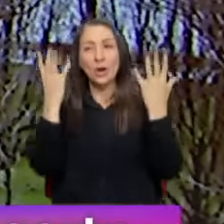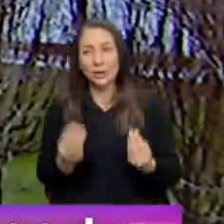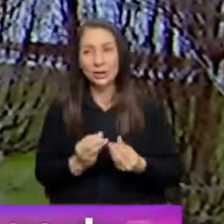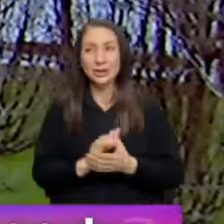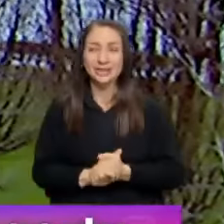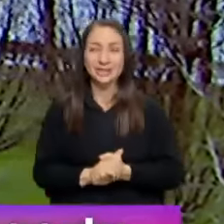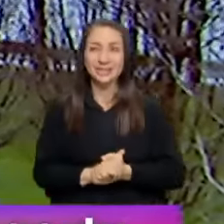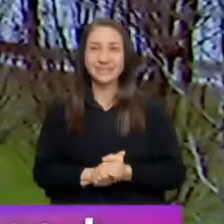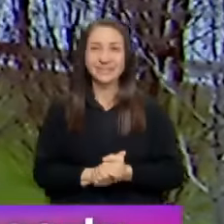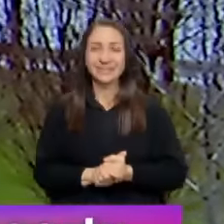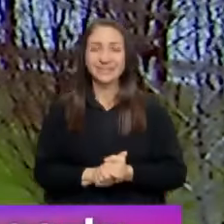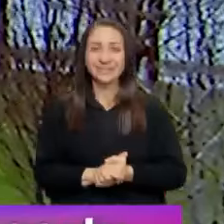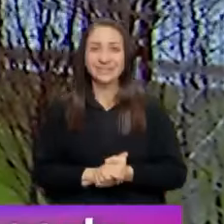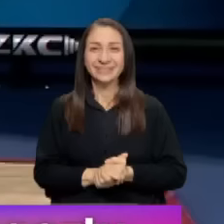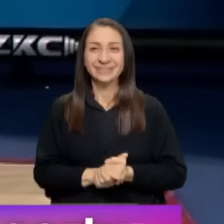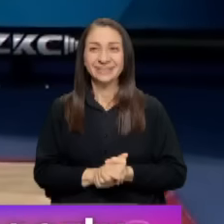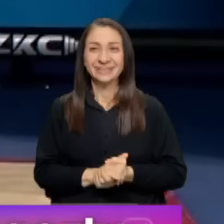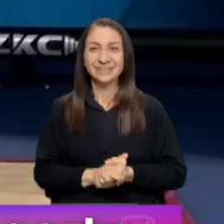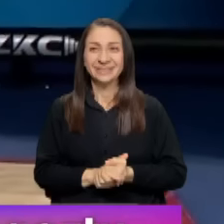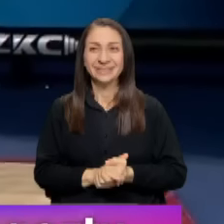oldu.